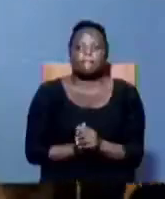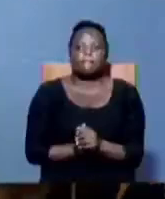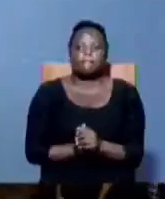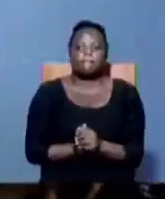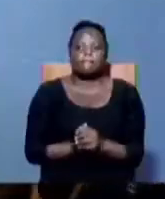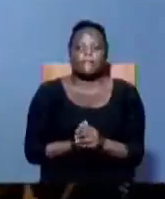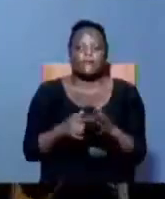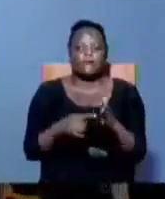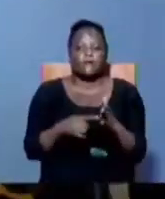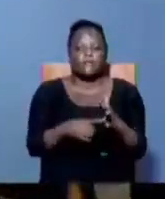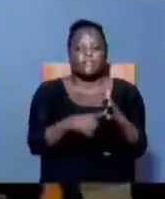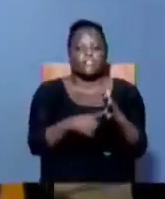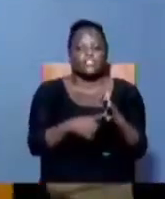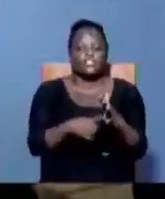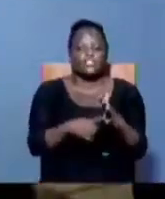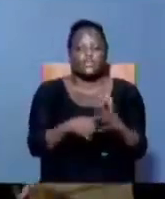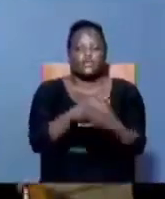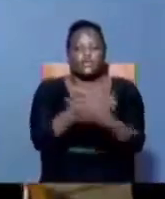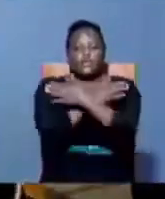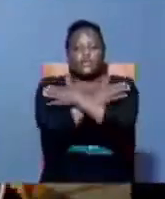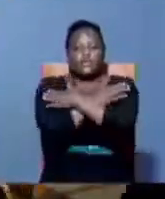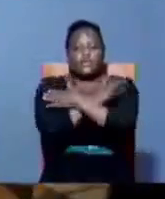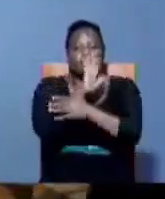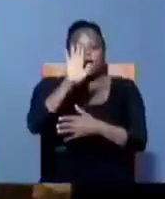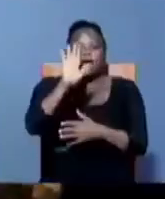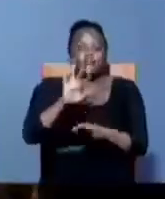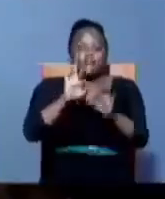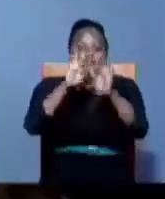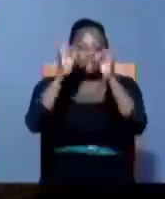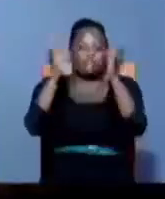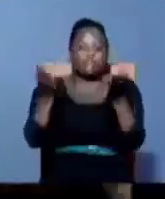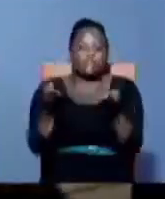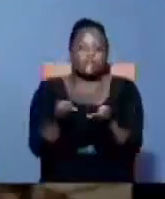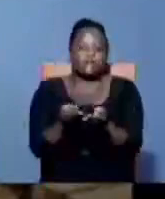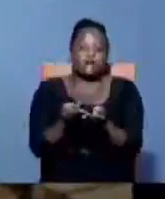Akadhirishe neema yake kwa familia yako.